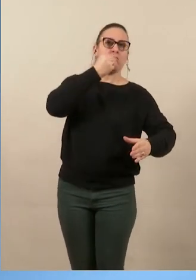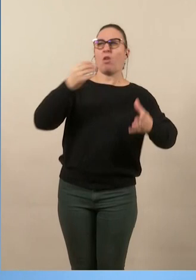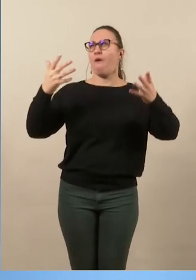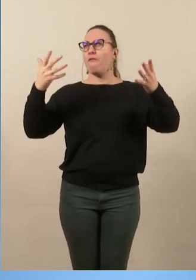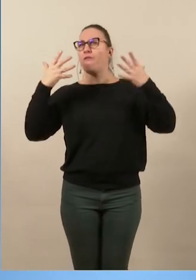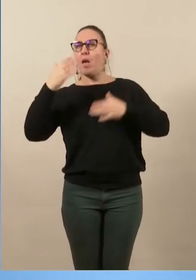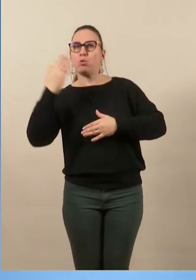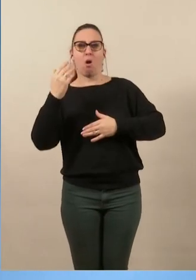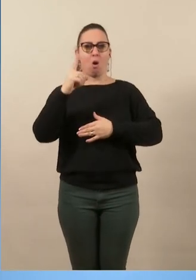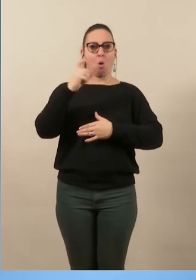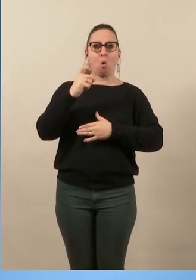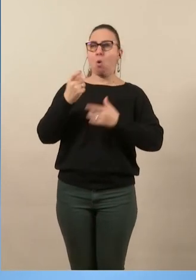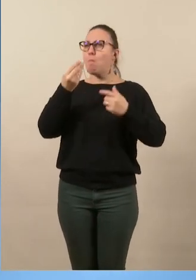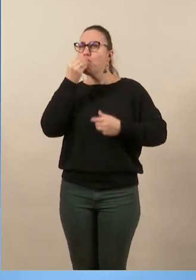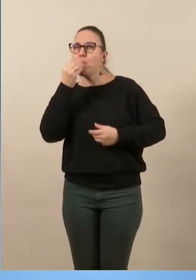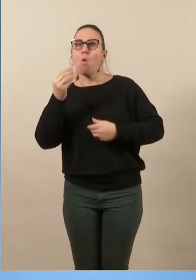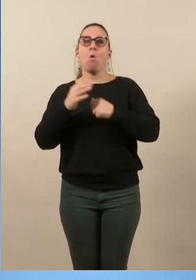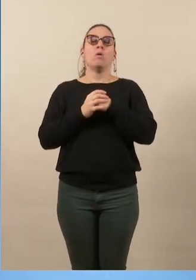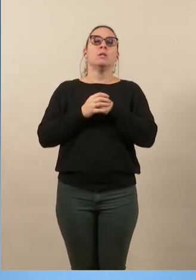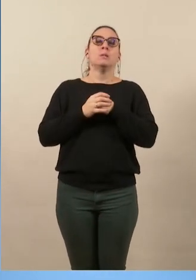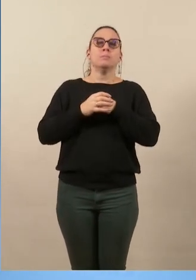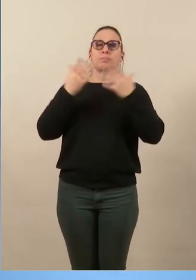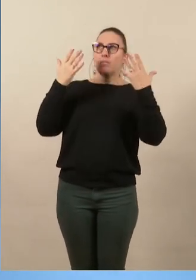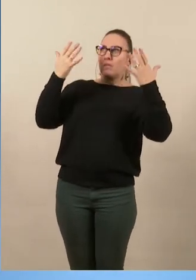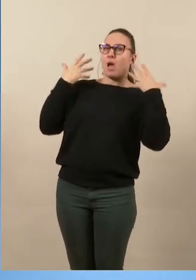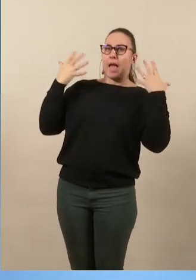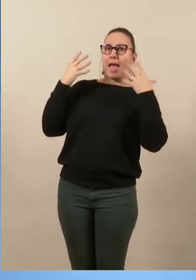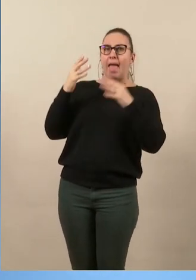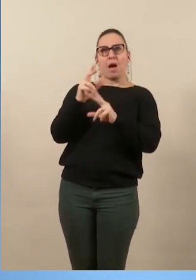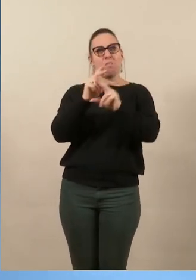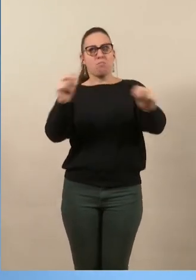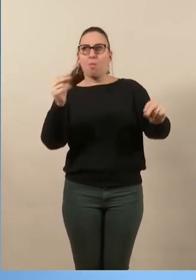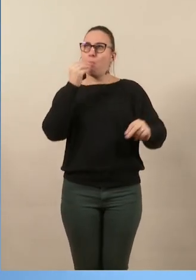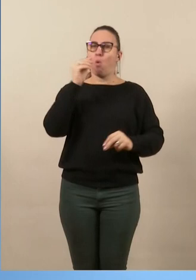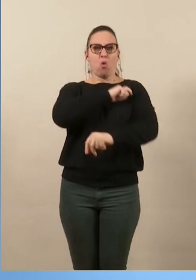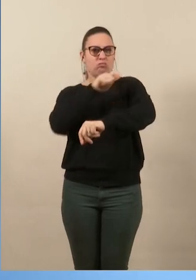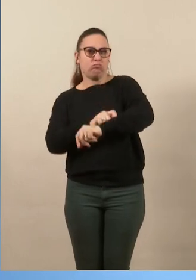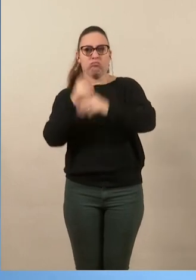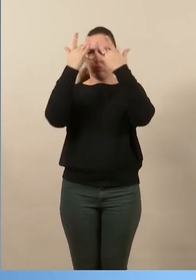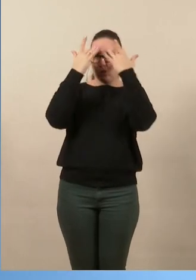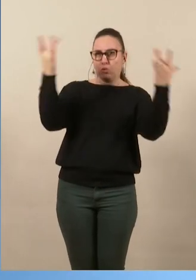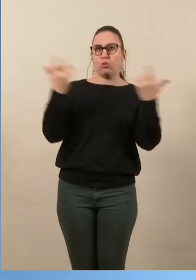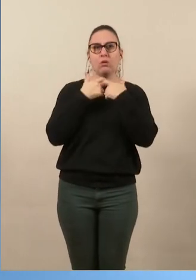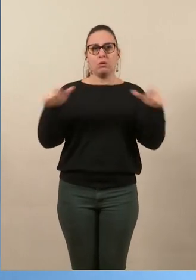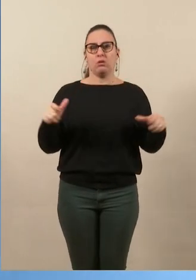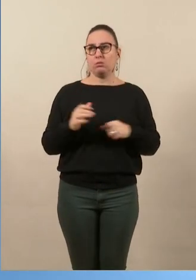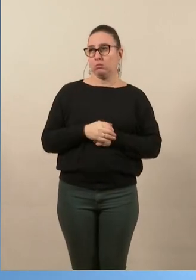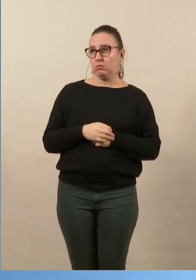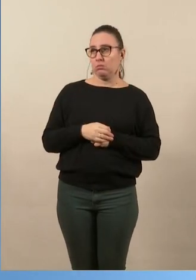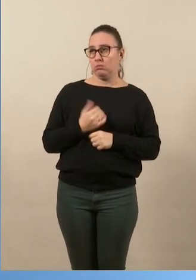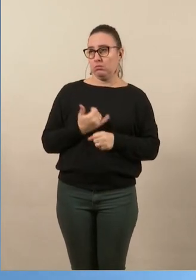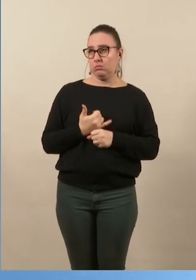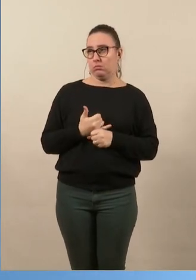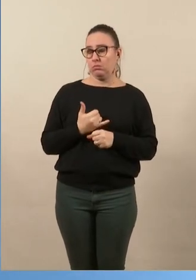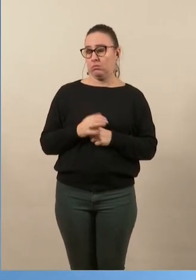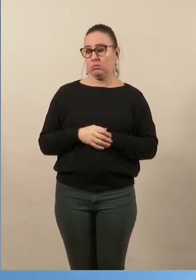accès à l'eau air sain accès à la culture et au sport fin de citation on croit rêver et comme pourrait